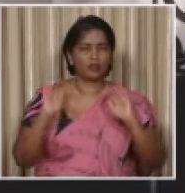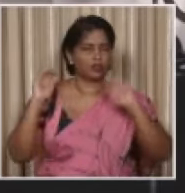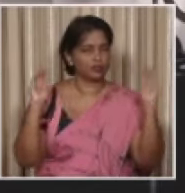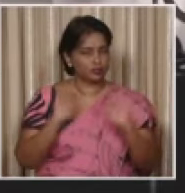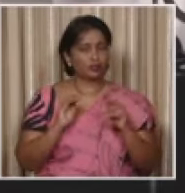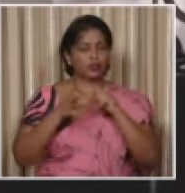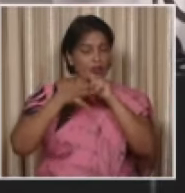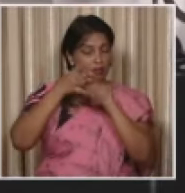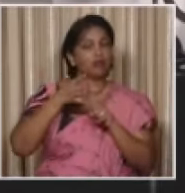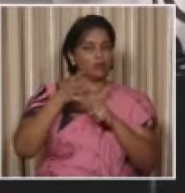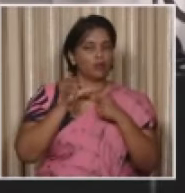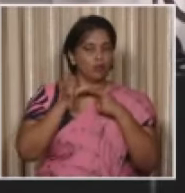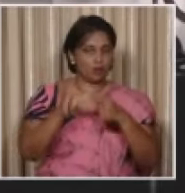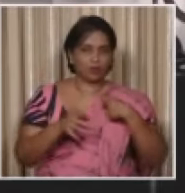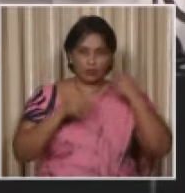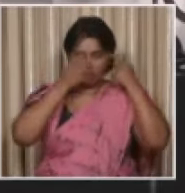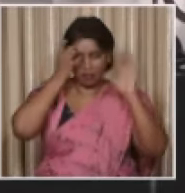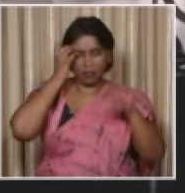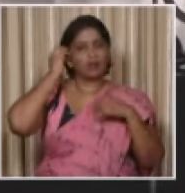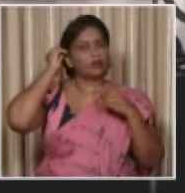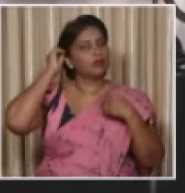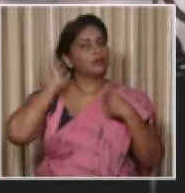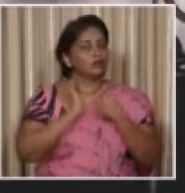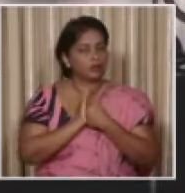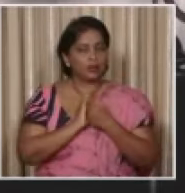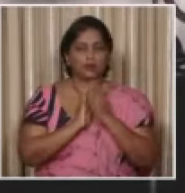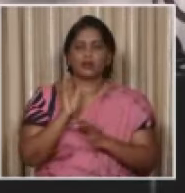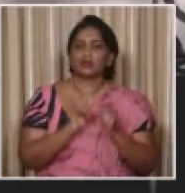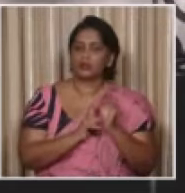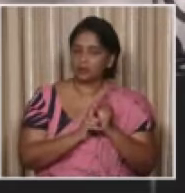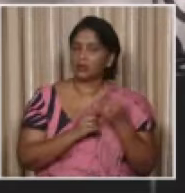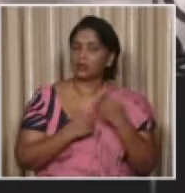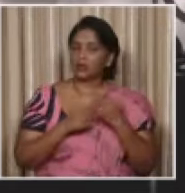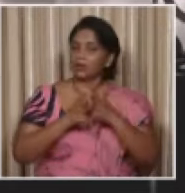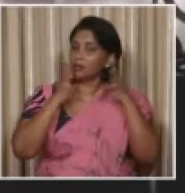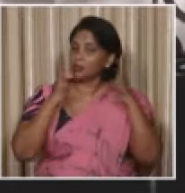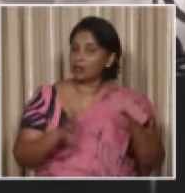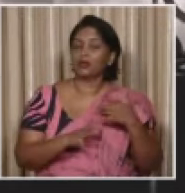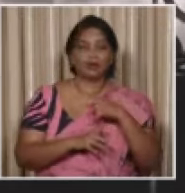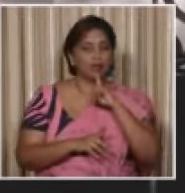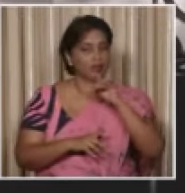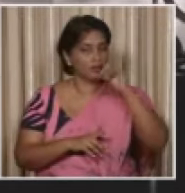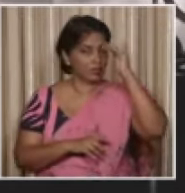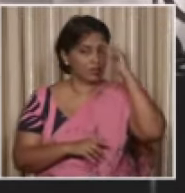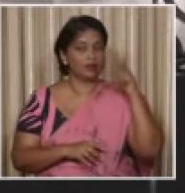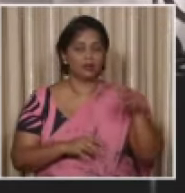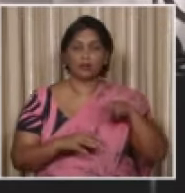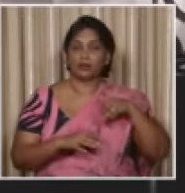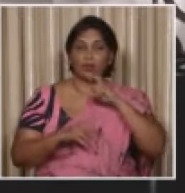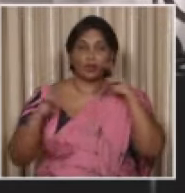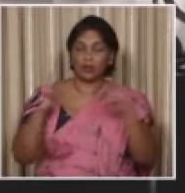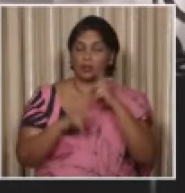मे तर्क हतरटम उत्तर देन्न बलापुरुत्तु वेनवा मूलासनारुड मंत्रितुमनि अपे बोहो देने कथानायकतुमा